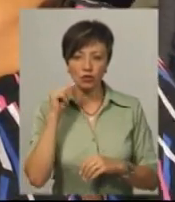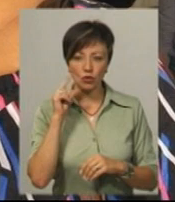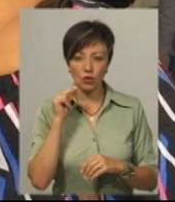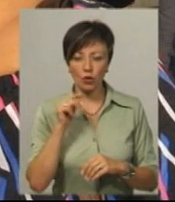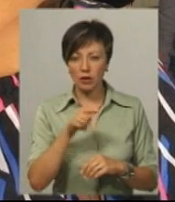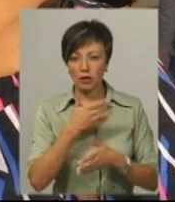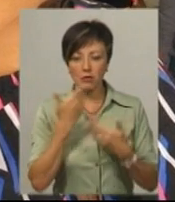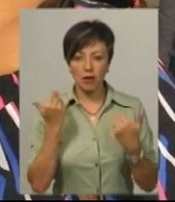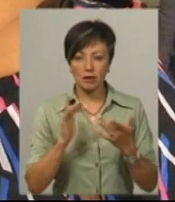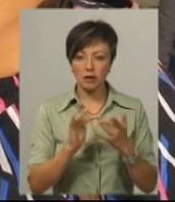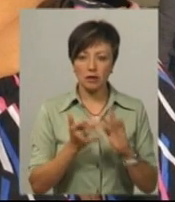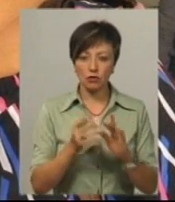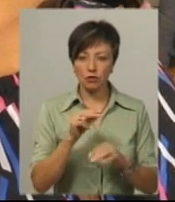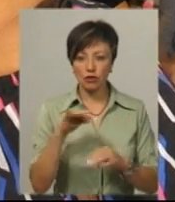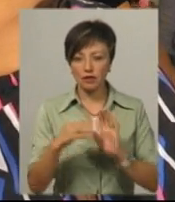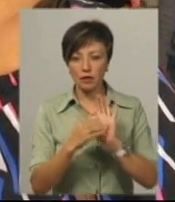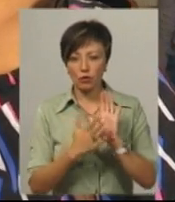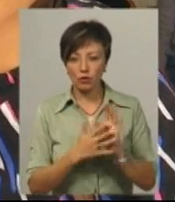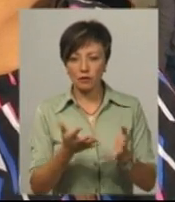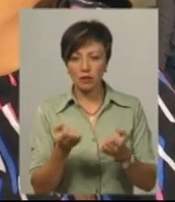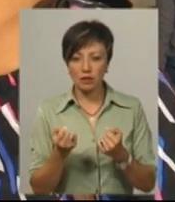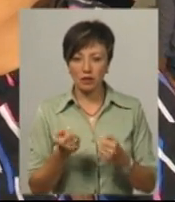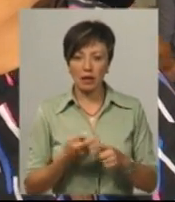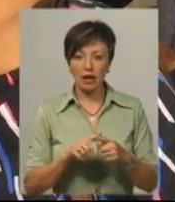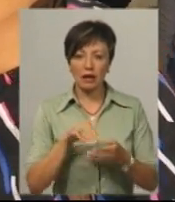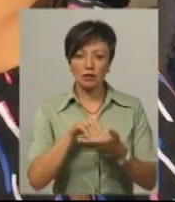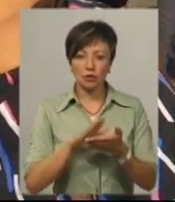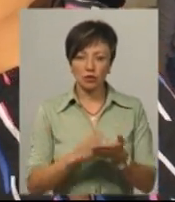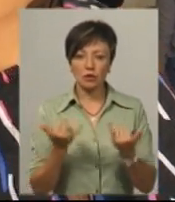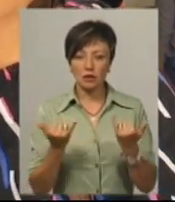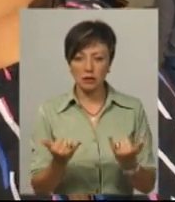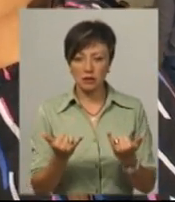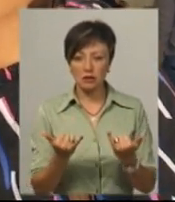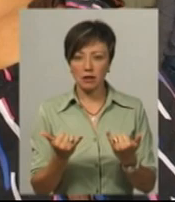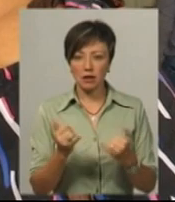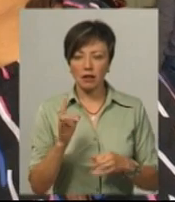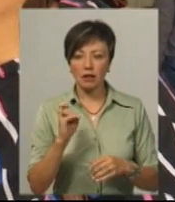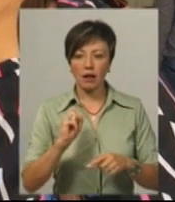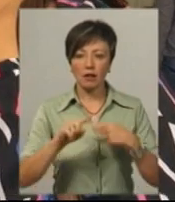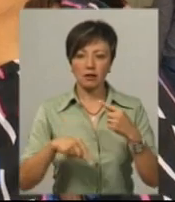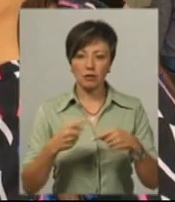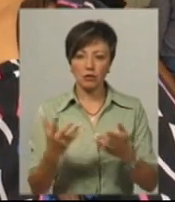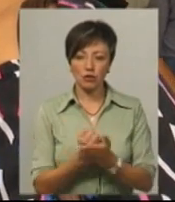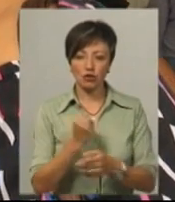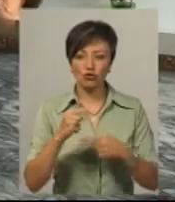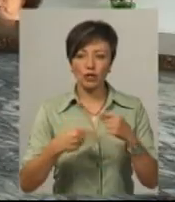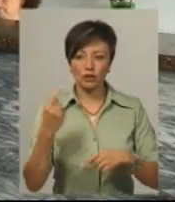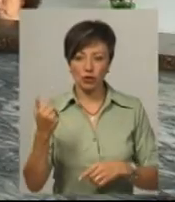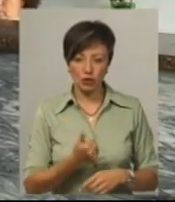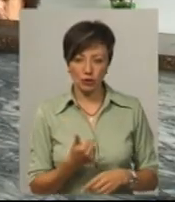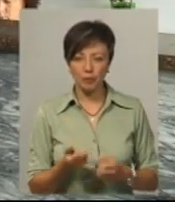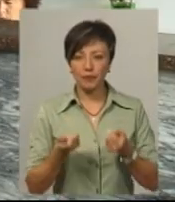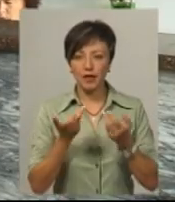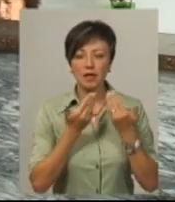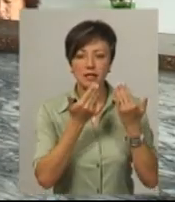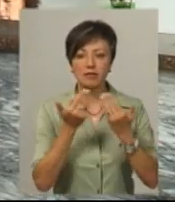Їх немає ні онлайн, ні в реєстратурі, щоб взяти. Але реєстратура зараз записує, виходить через тиждень. Кількість